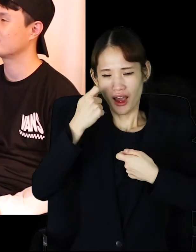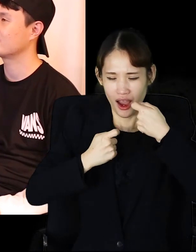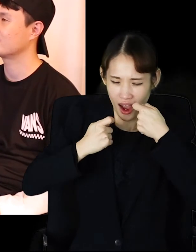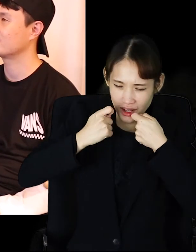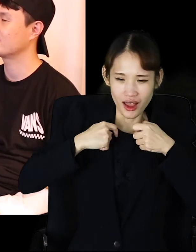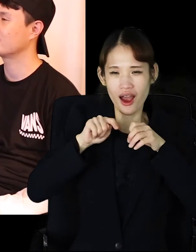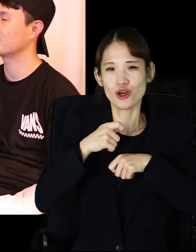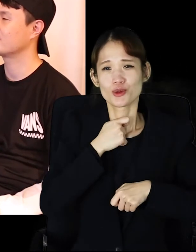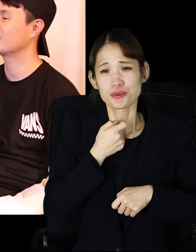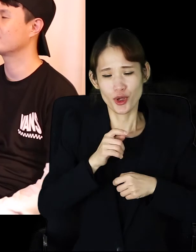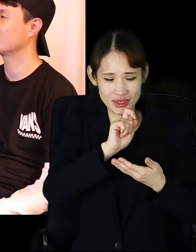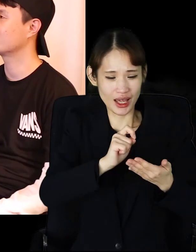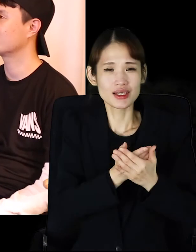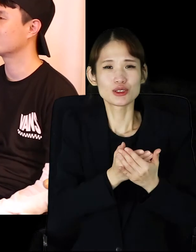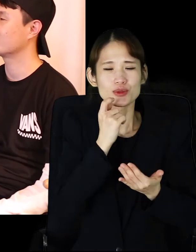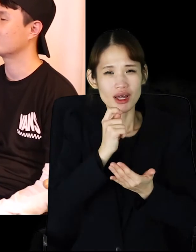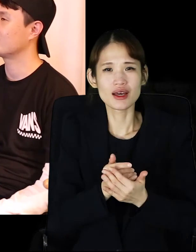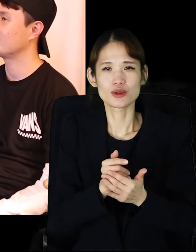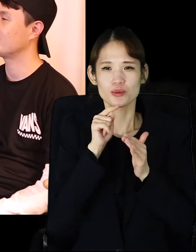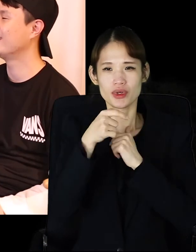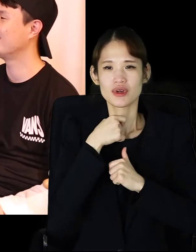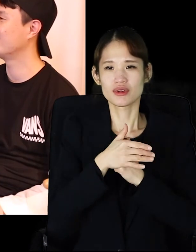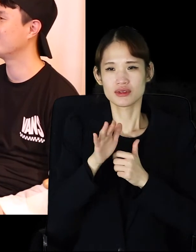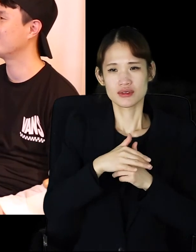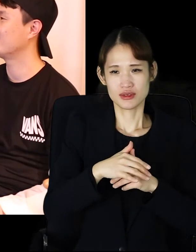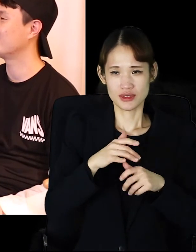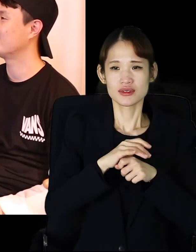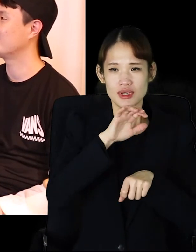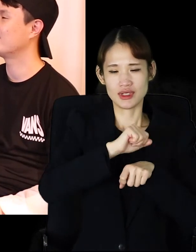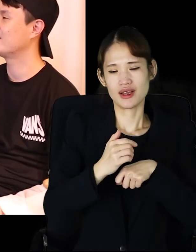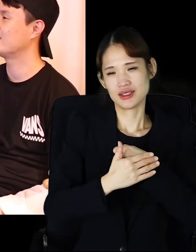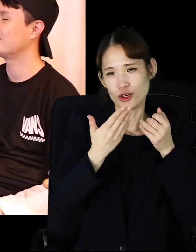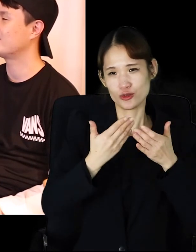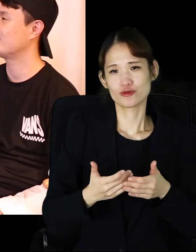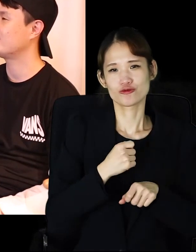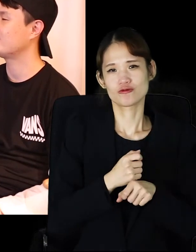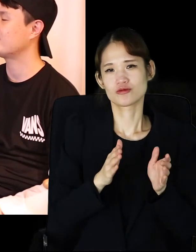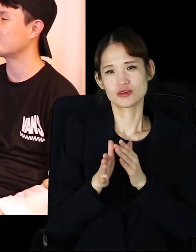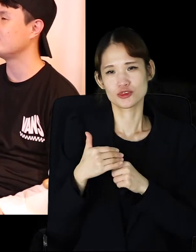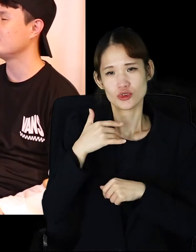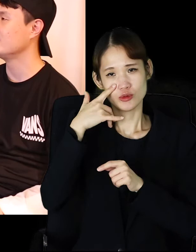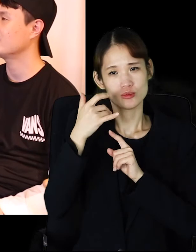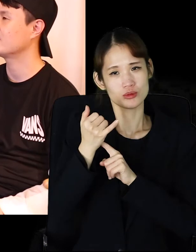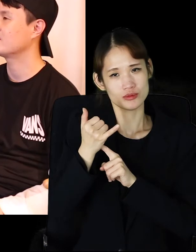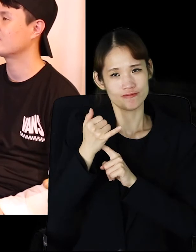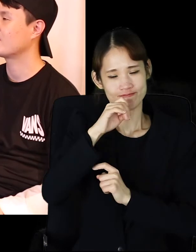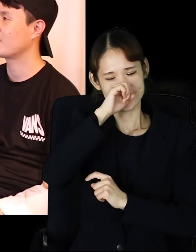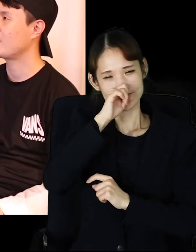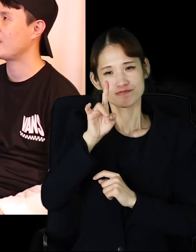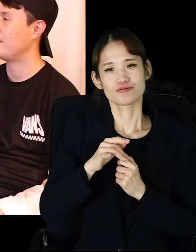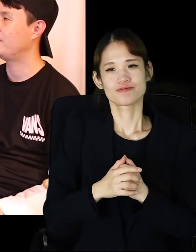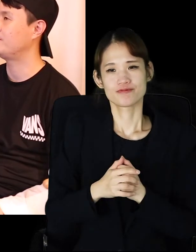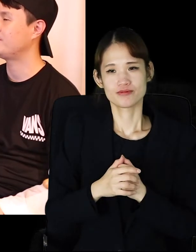나 학생회장 나갈 거다 하면서 사인해달라 막 울고불고 했던 기억도 있고 막상 하면 또 잘해주셨어요. 그래서 저희 부모님은 되게 저를